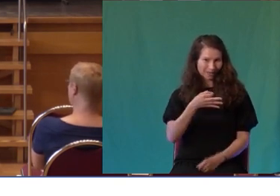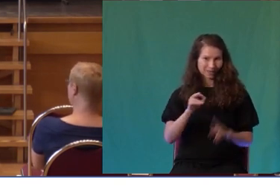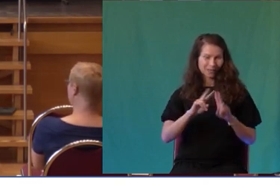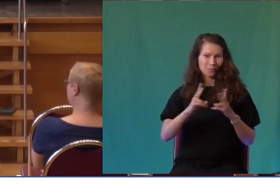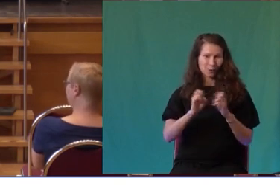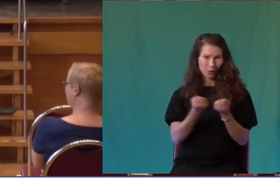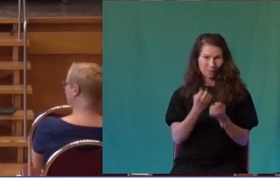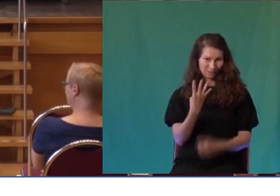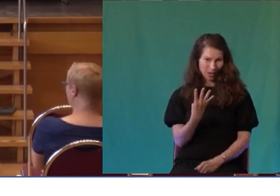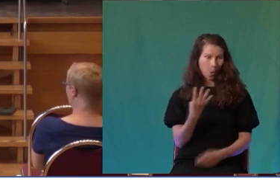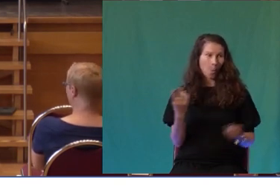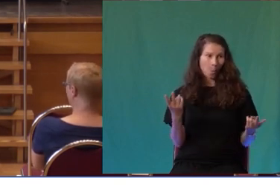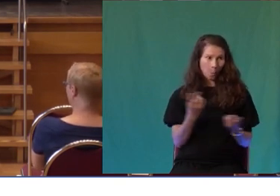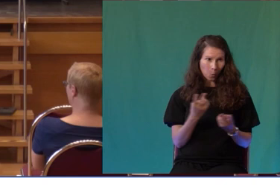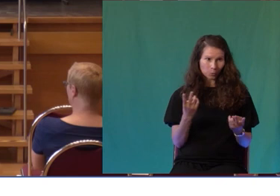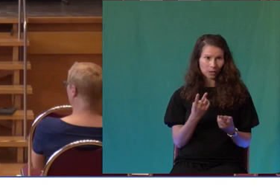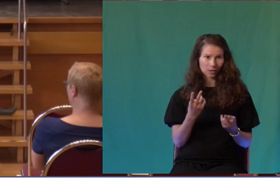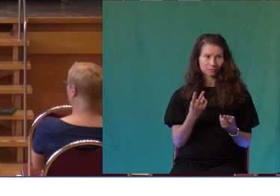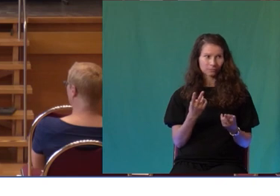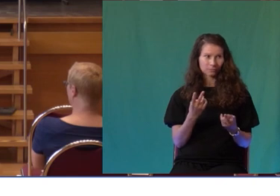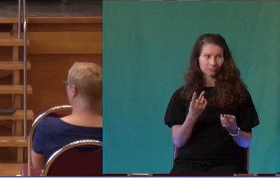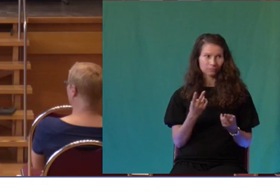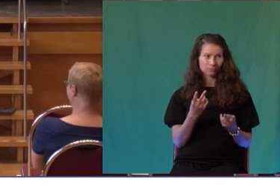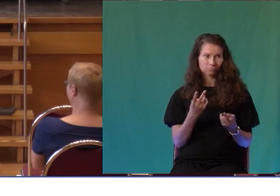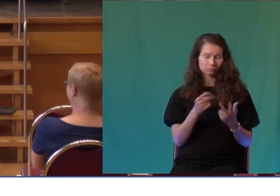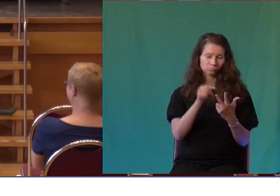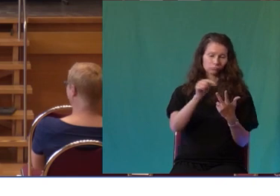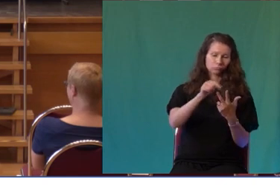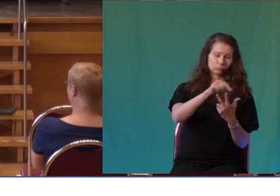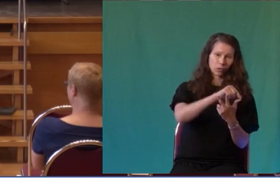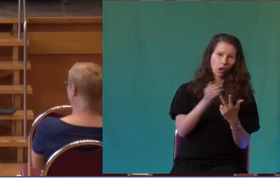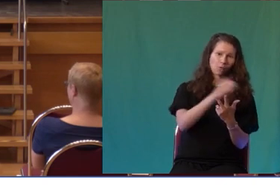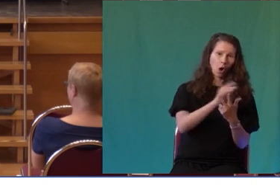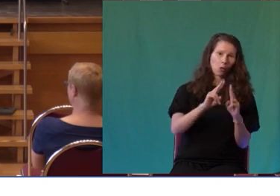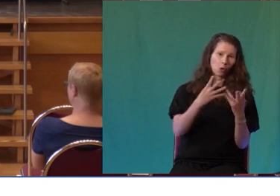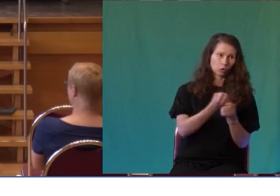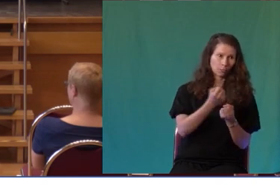4 oder ist Ihnen inzwischen eine zu den anderen Workshops eingefallen